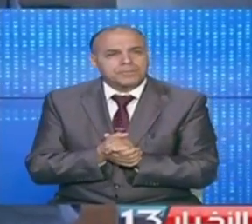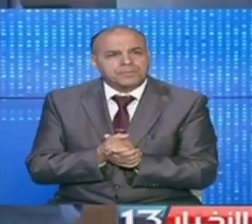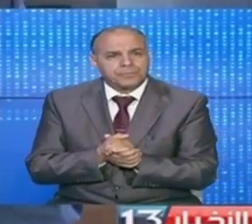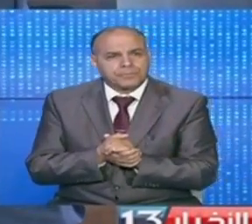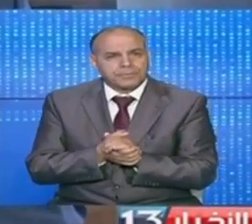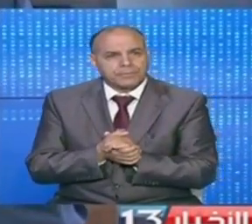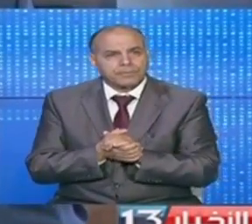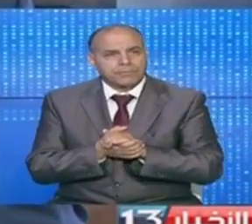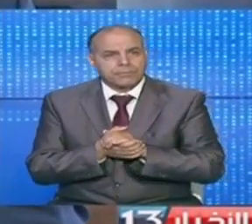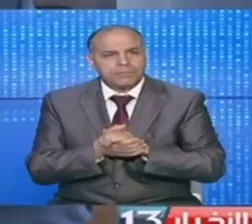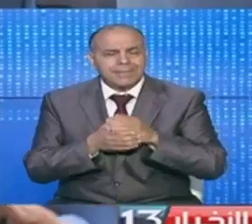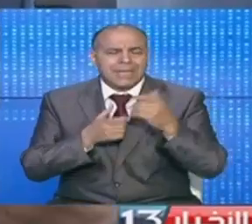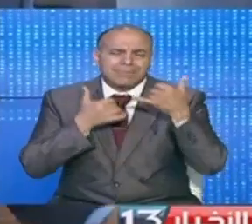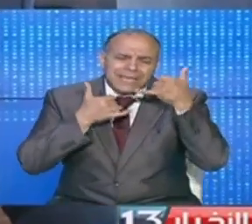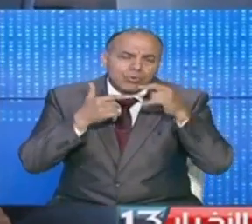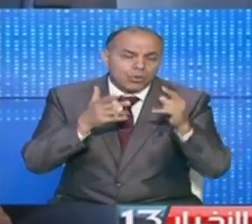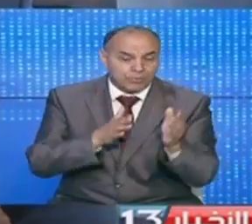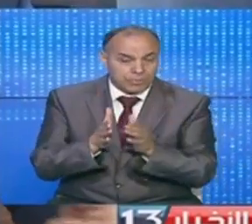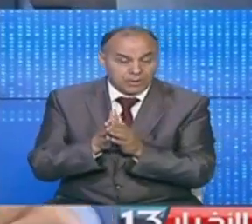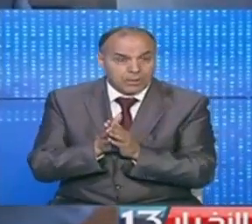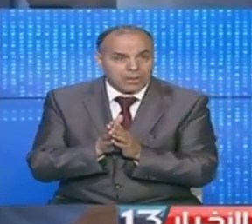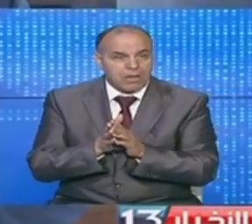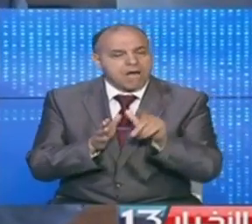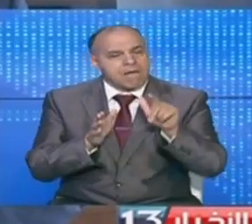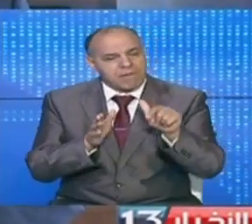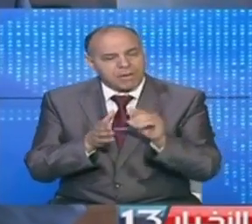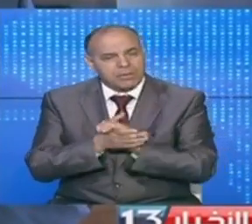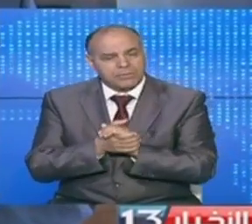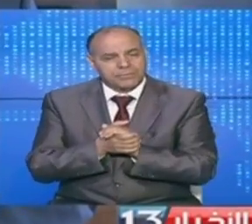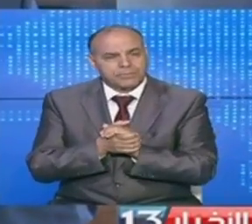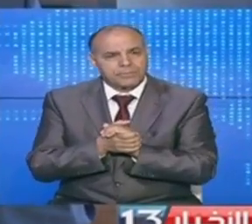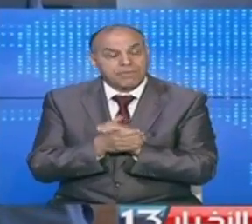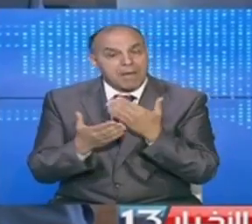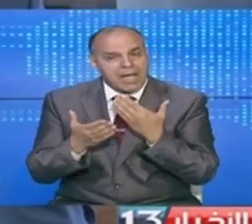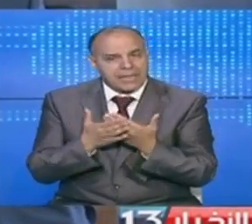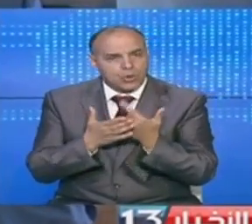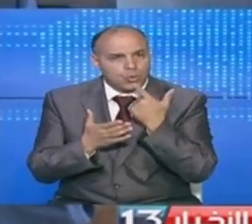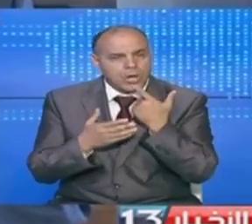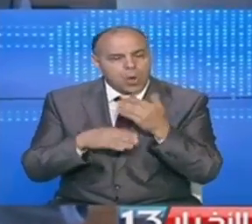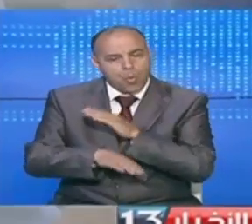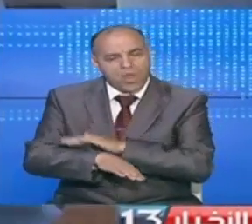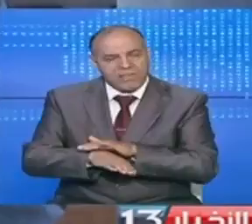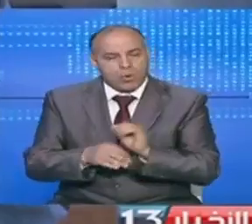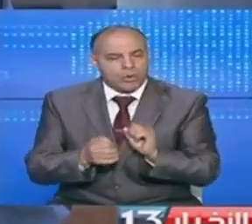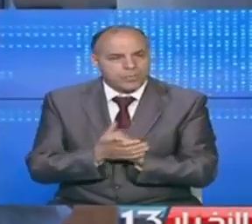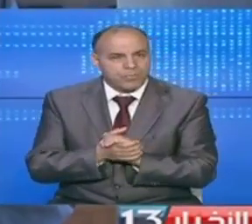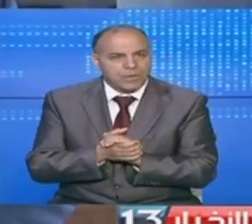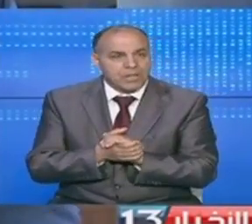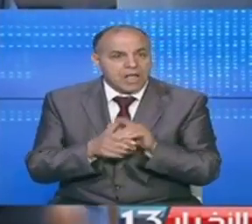مراكز النداء وكذلك بدنا جده كذلك اه دليل بالنسبه للوظيفه العموميه